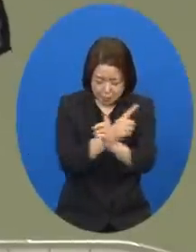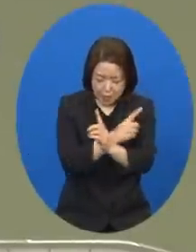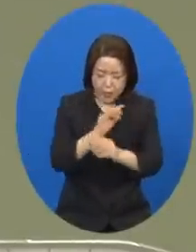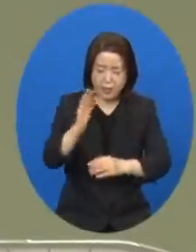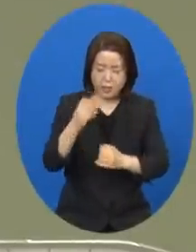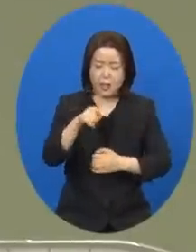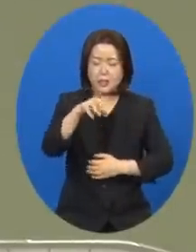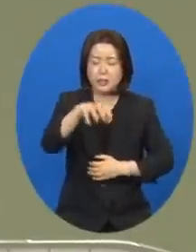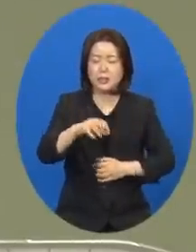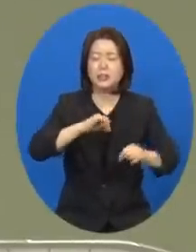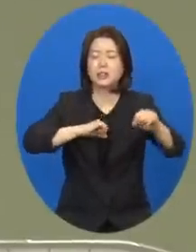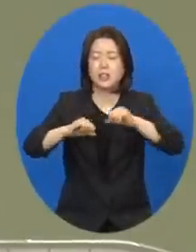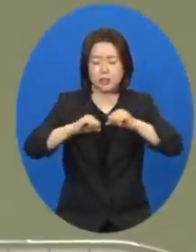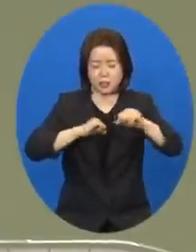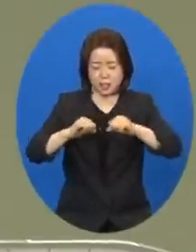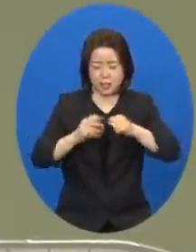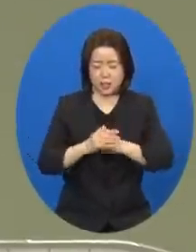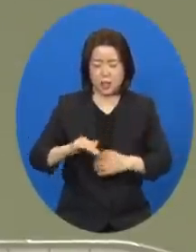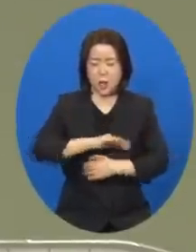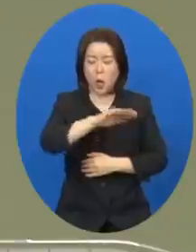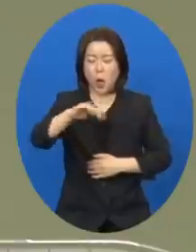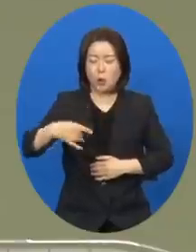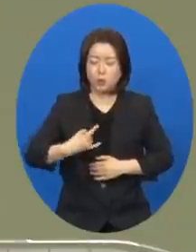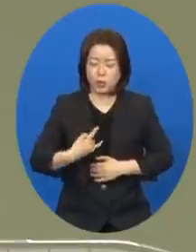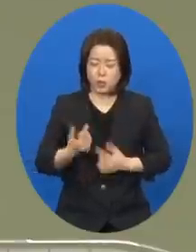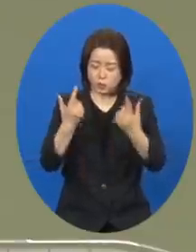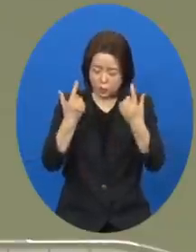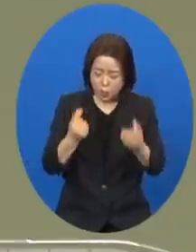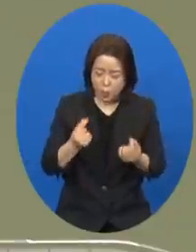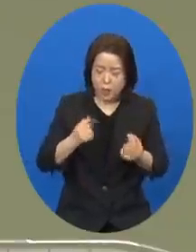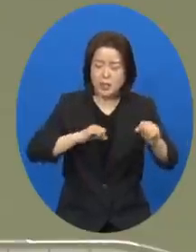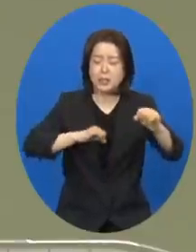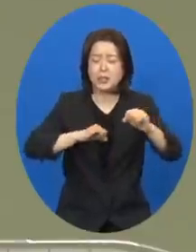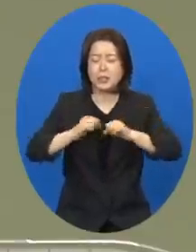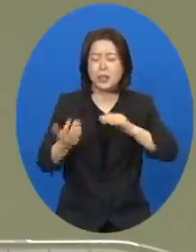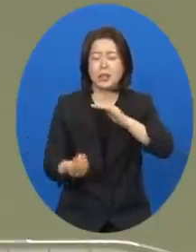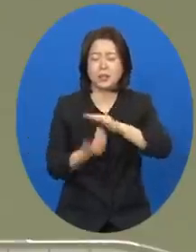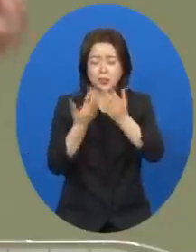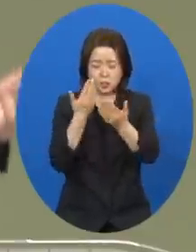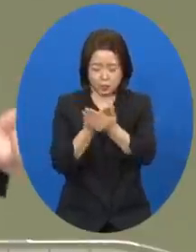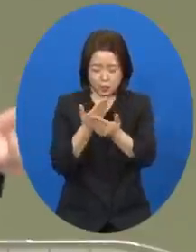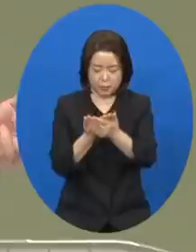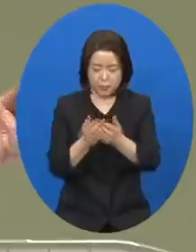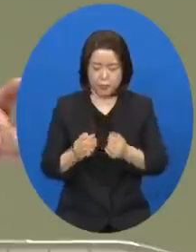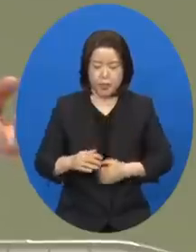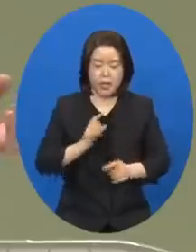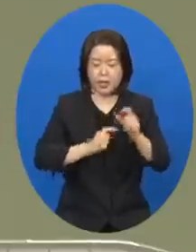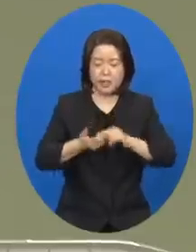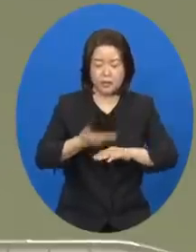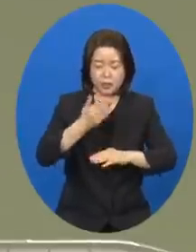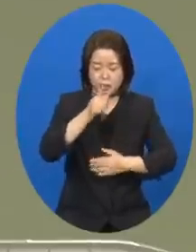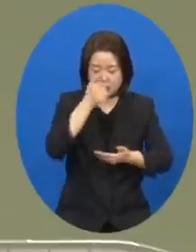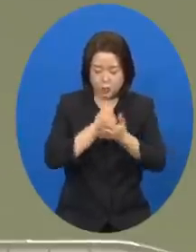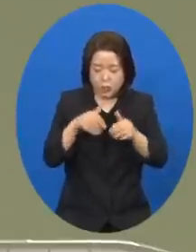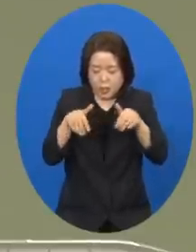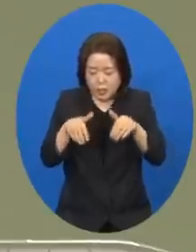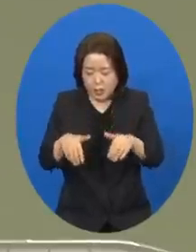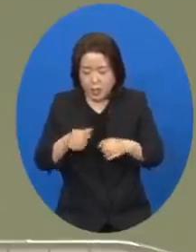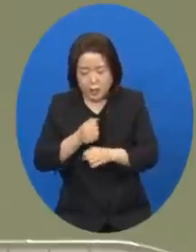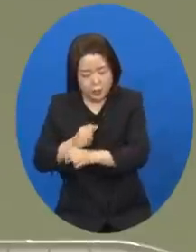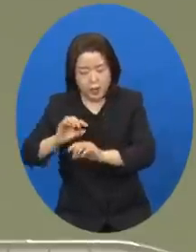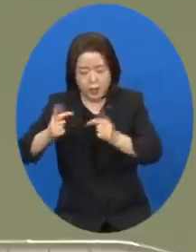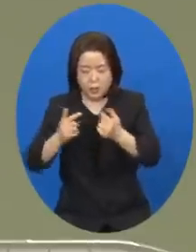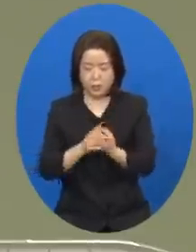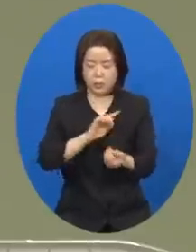그 역사가 우리에게 일어나기 원합니다. 더 이상 죄의 종노릇 하지 않고 서로 돌던지며